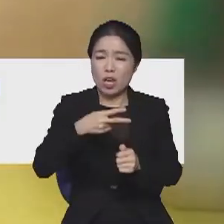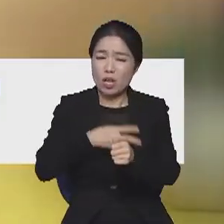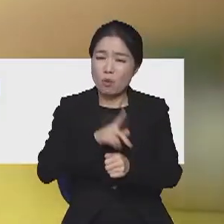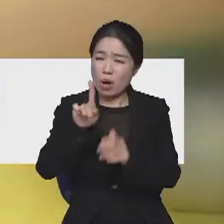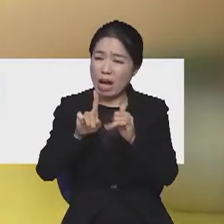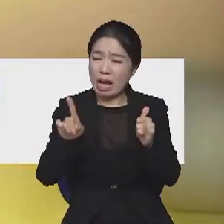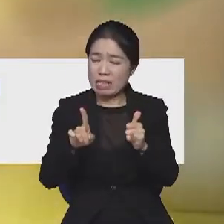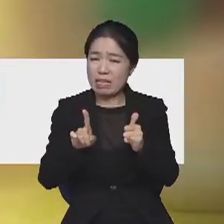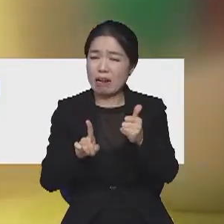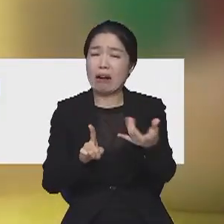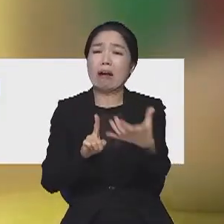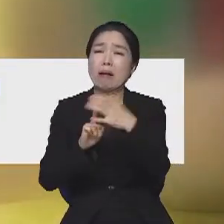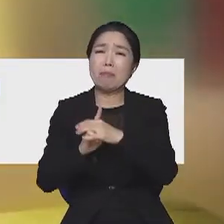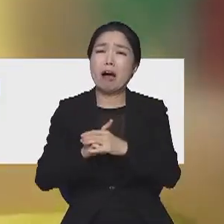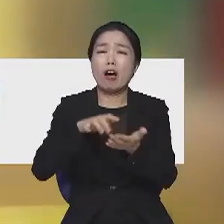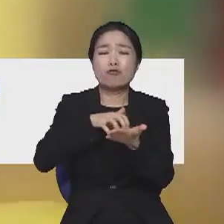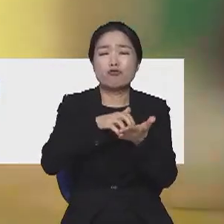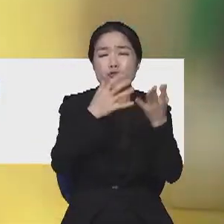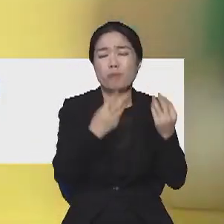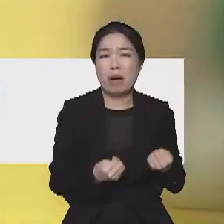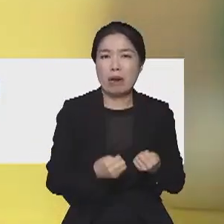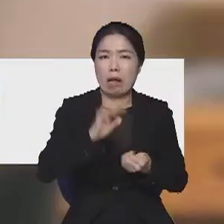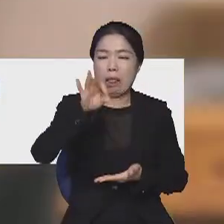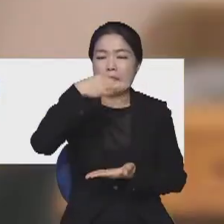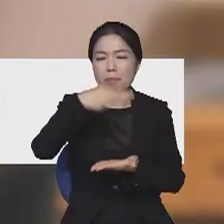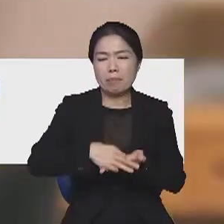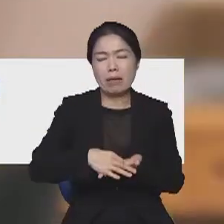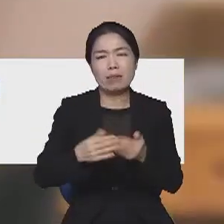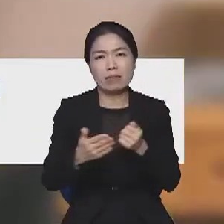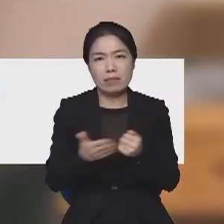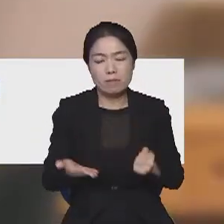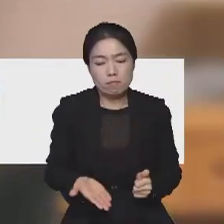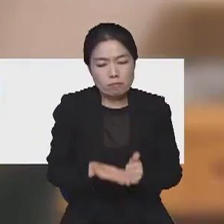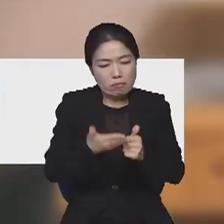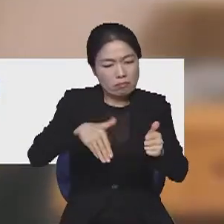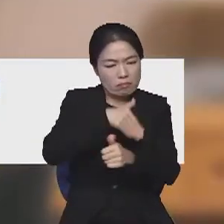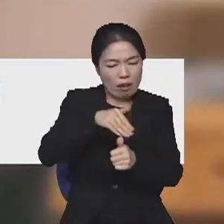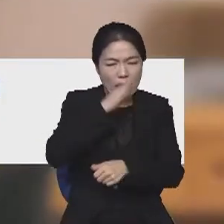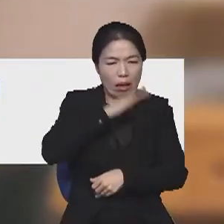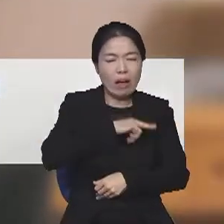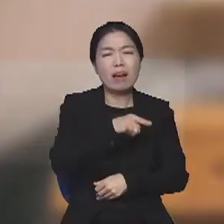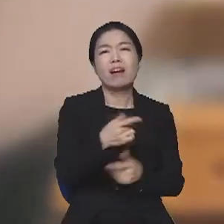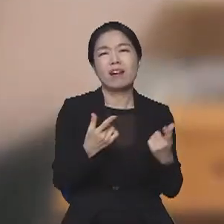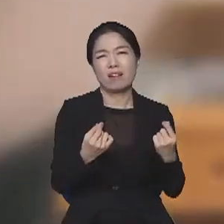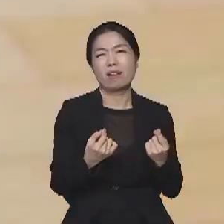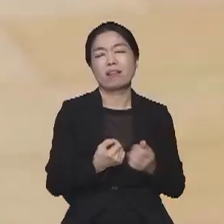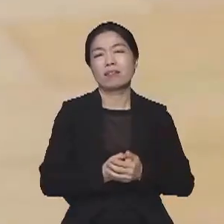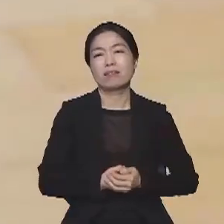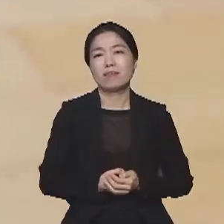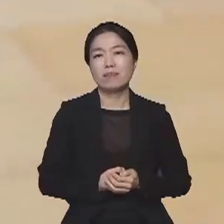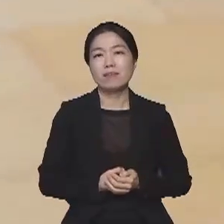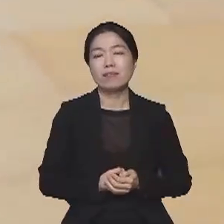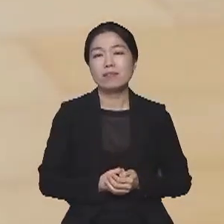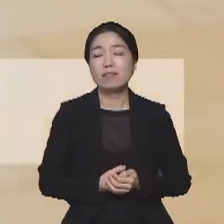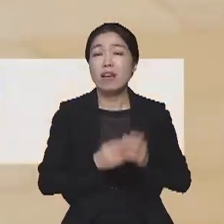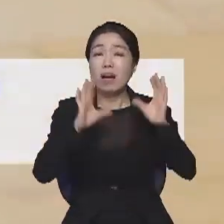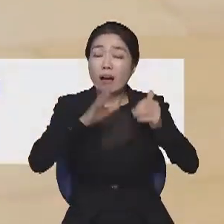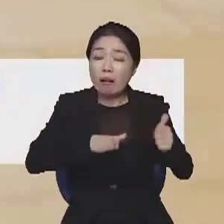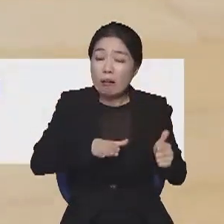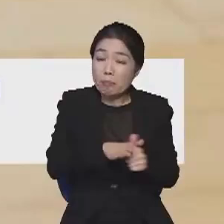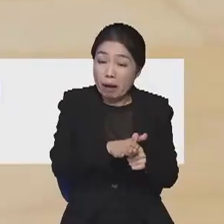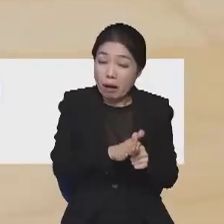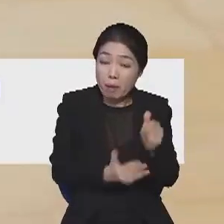명이 맞는 아동수가 많고 임금마저 낮으면서 보육의 질이 떨어질 수밖에 없는 겁니다. 여기에